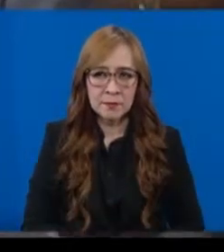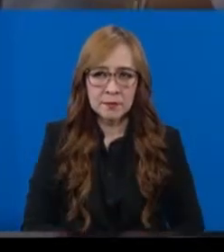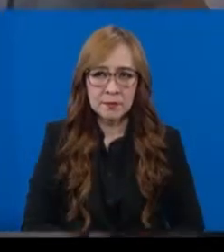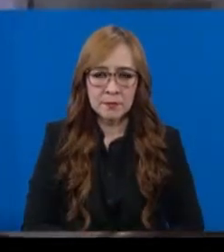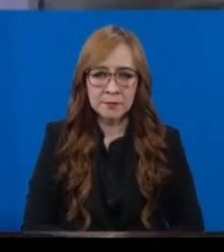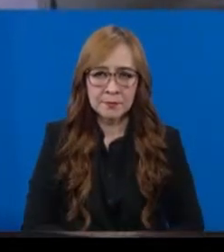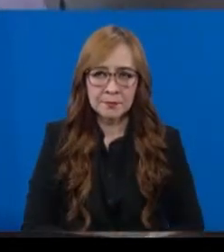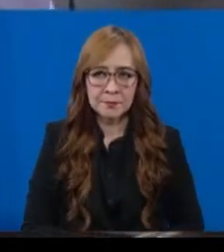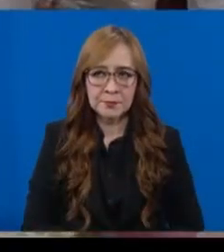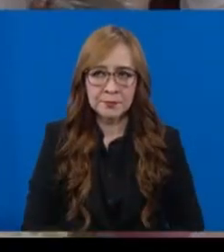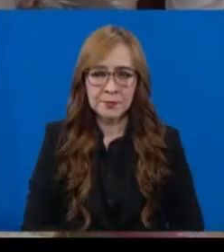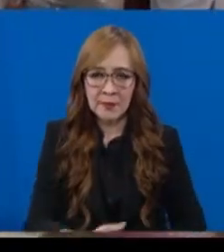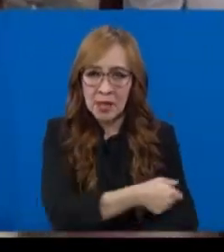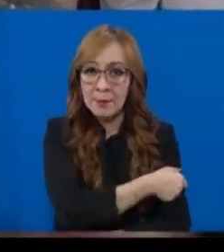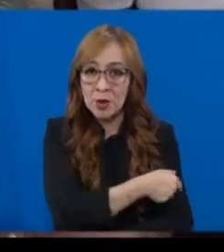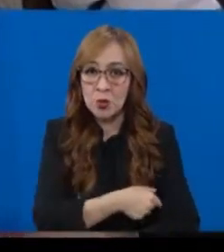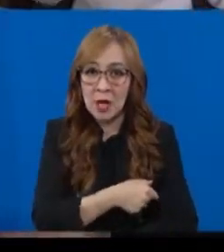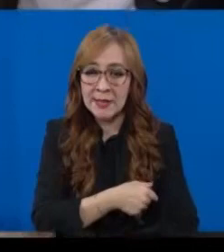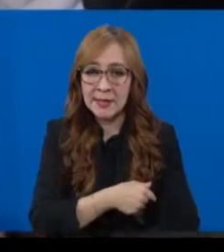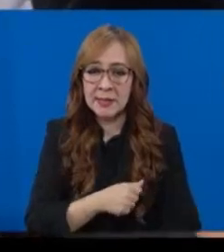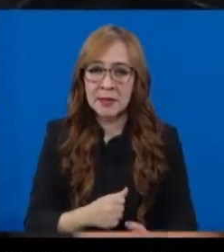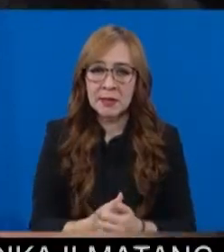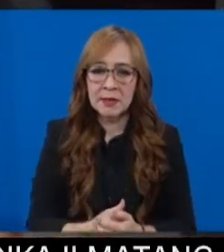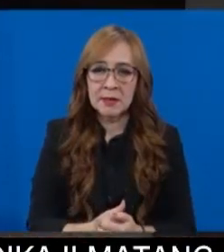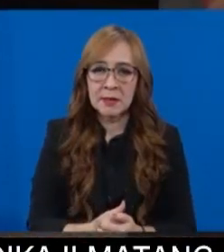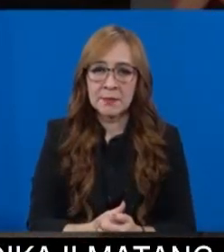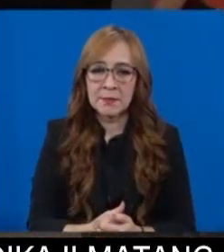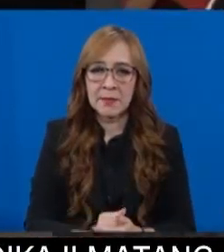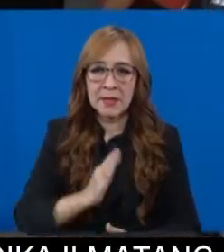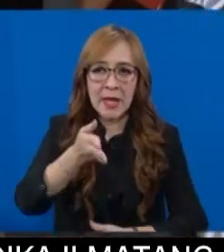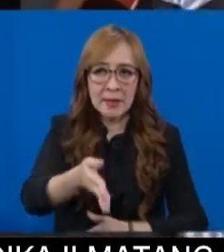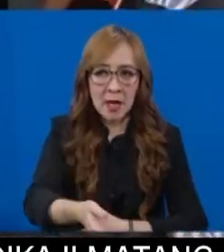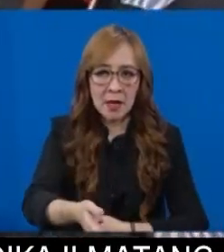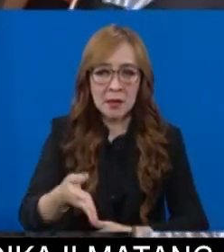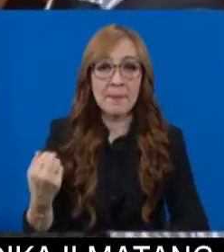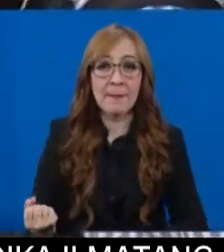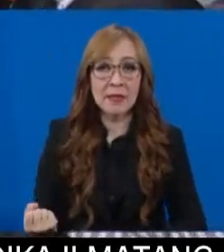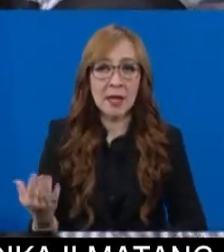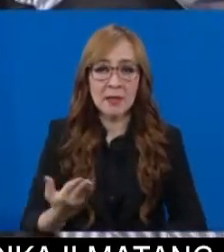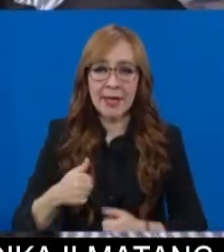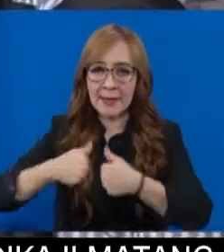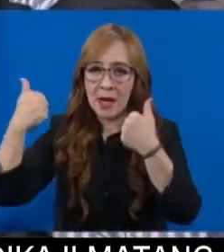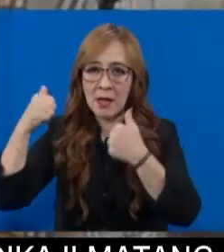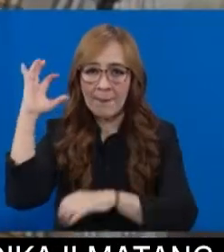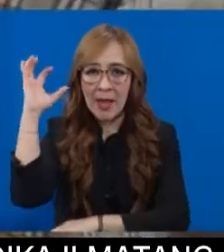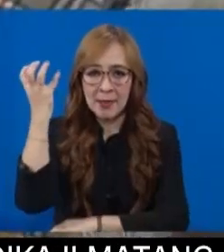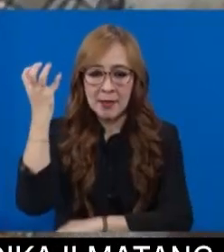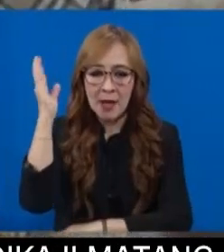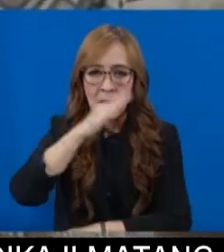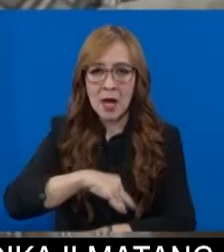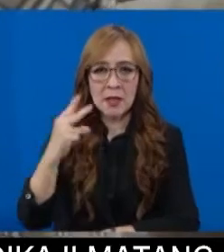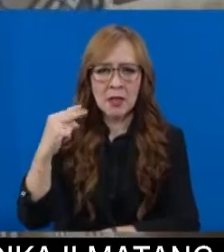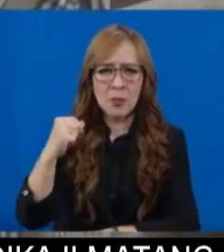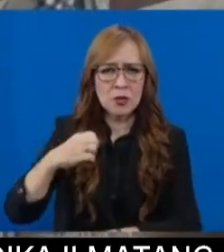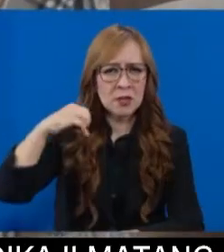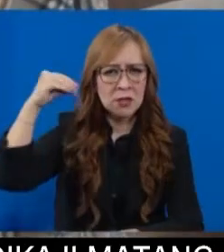dari hasil sidang petugas Dinas Perindustrian dan Perdagangan di pasar tradisional gudang Tigaraksa Kabupaten Tangerang Banten pada Rabu siang sejumlah harga